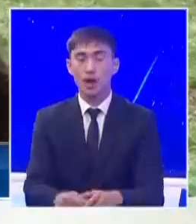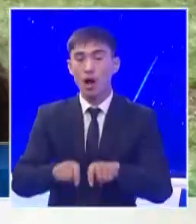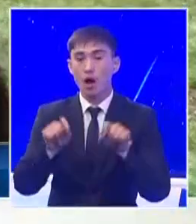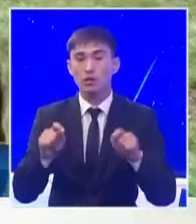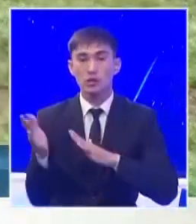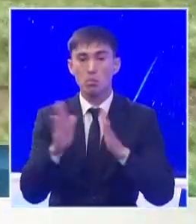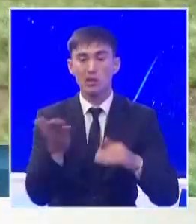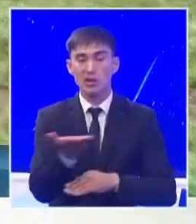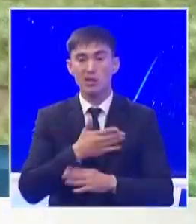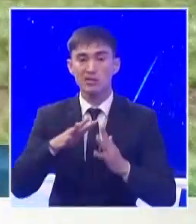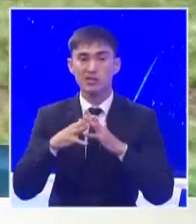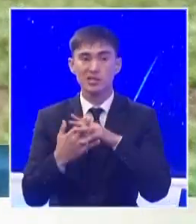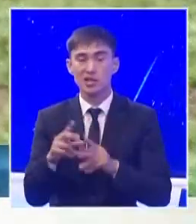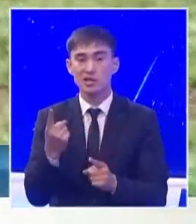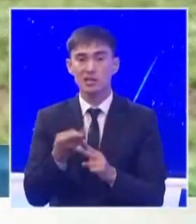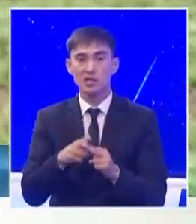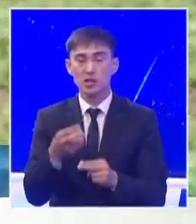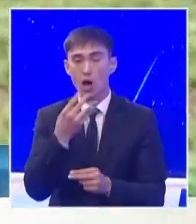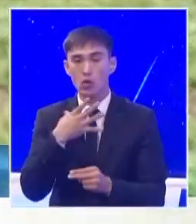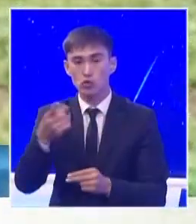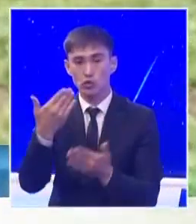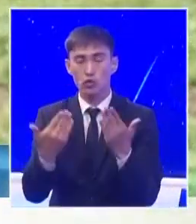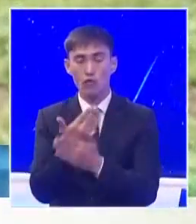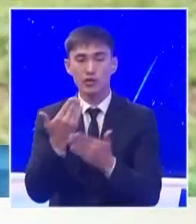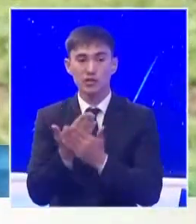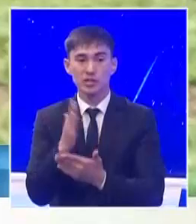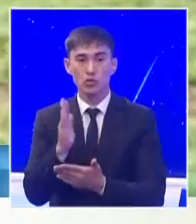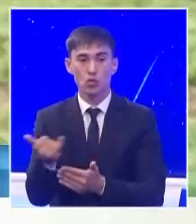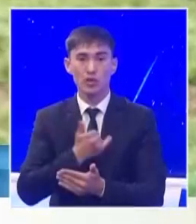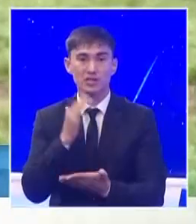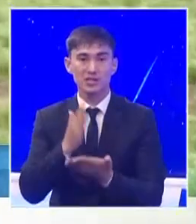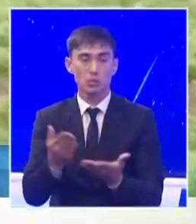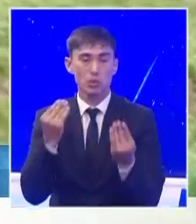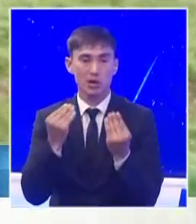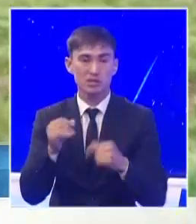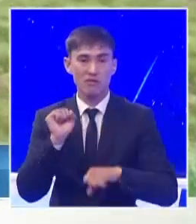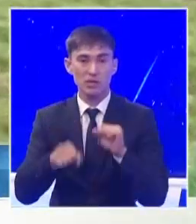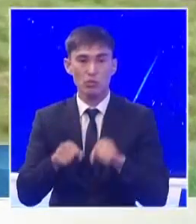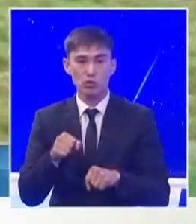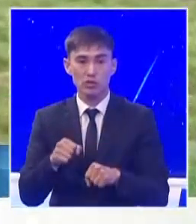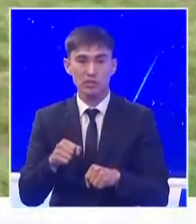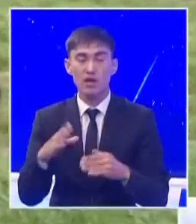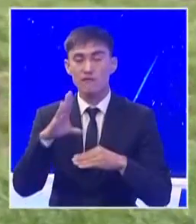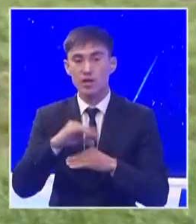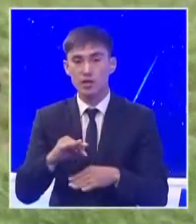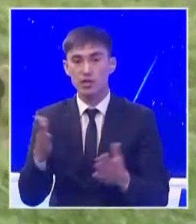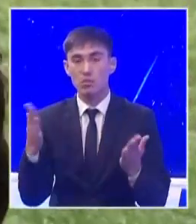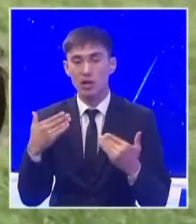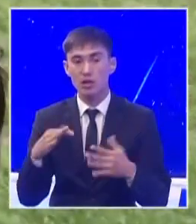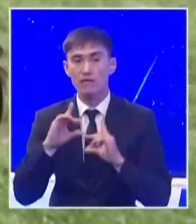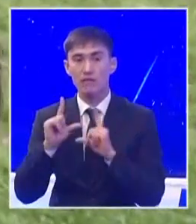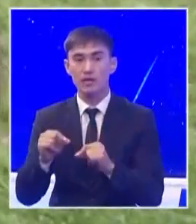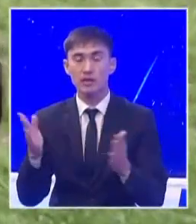Открытие парка для нашего села – это одна из хороших новостей. Теперь у нас есть прекрасная возможность вечерней прохладой выйти